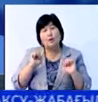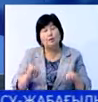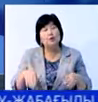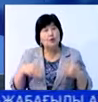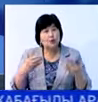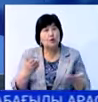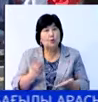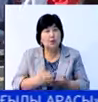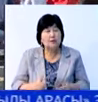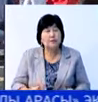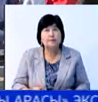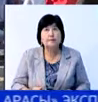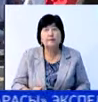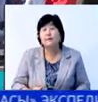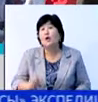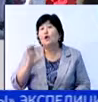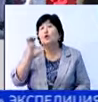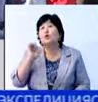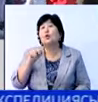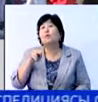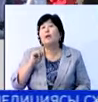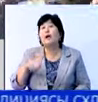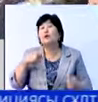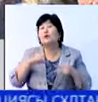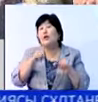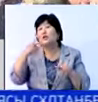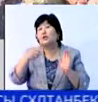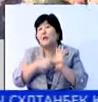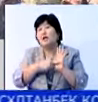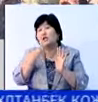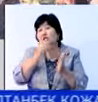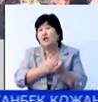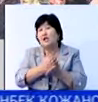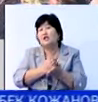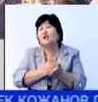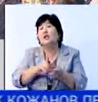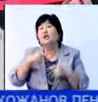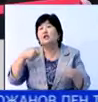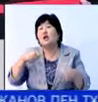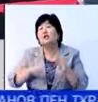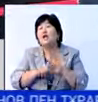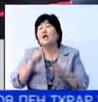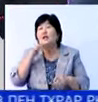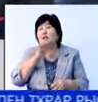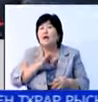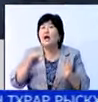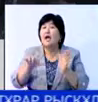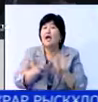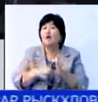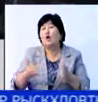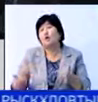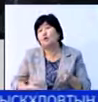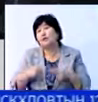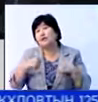ұсынып отыр. Сулпак дүкендер желісі 27 жыл бойы сауда нарығында көш бастап келеді. Тиімді бағада электроника және тұрмыстық